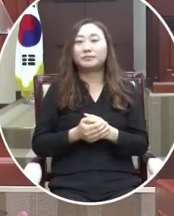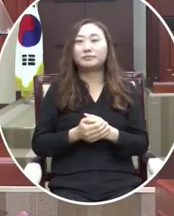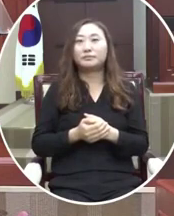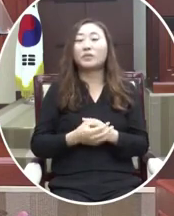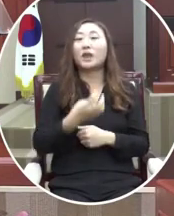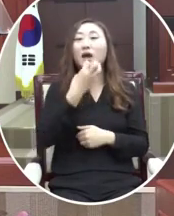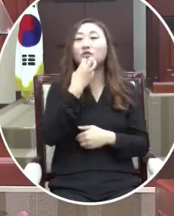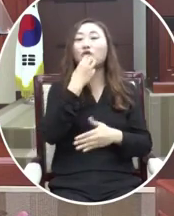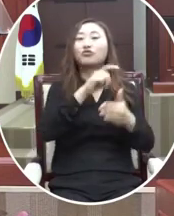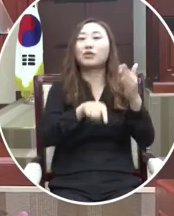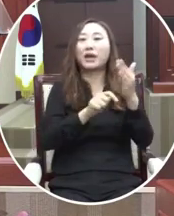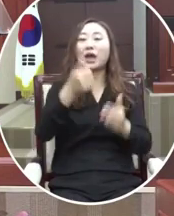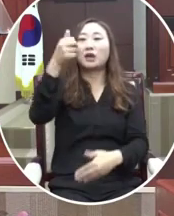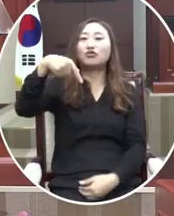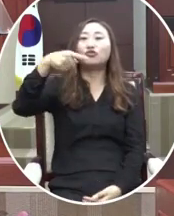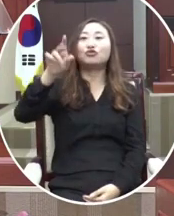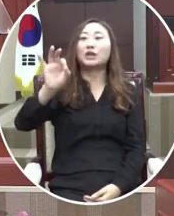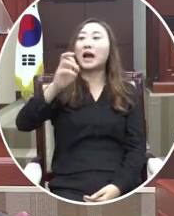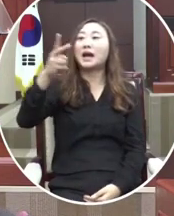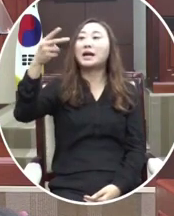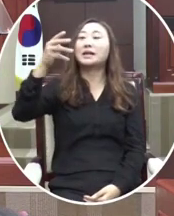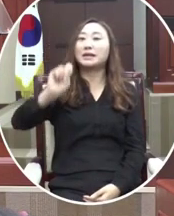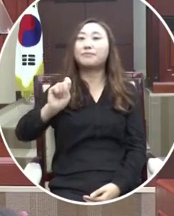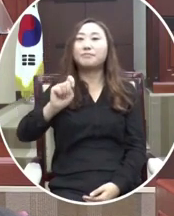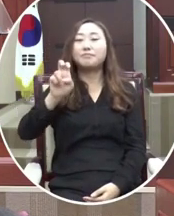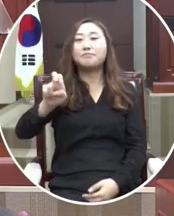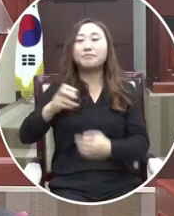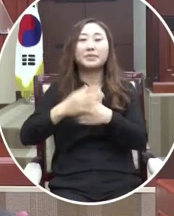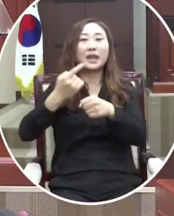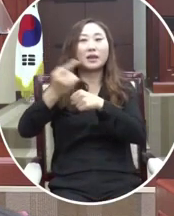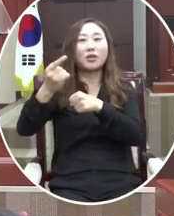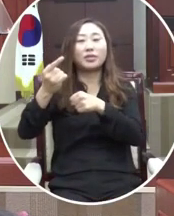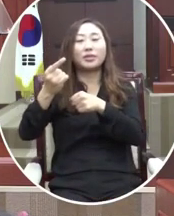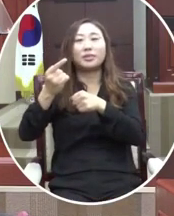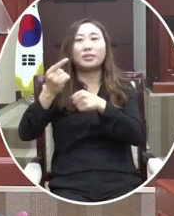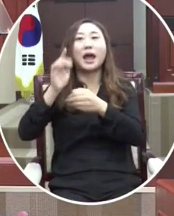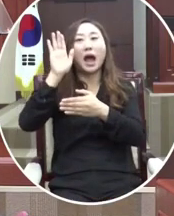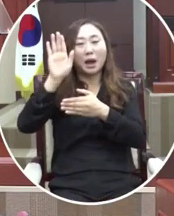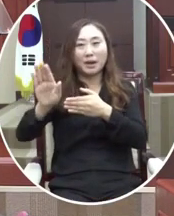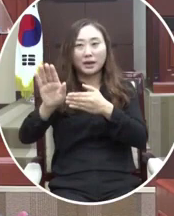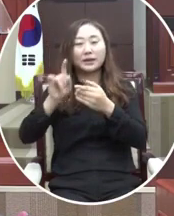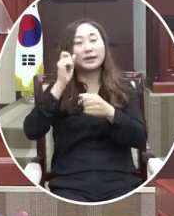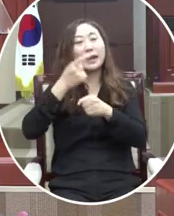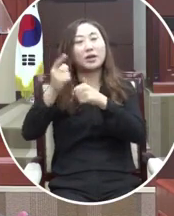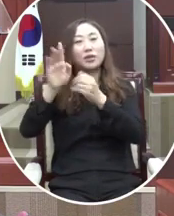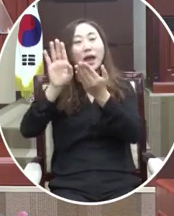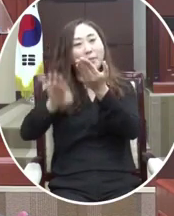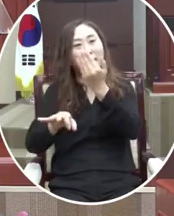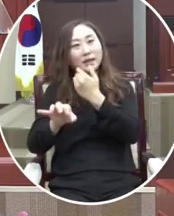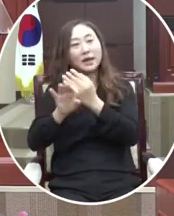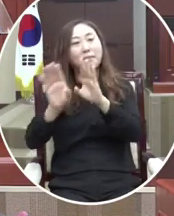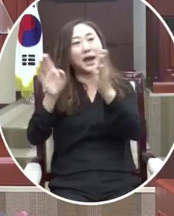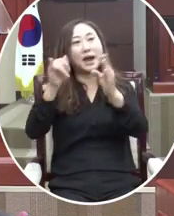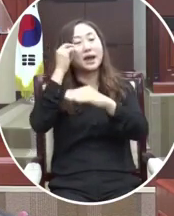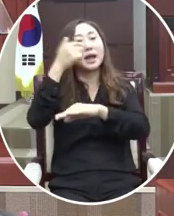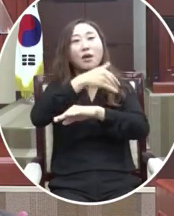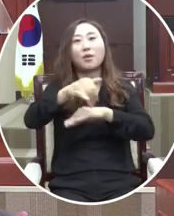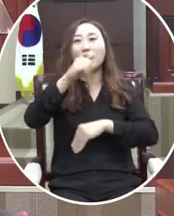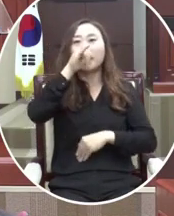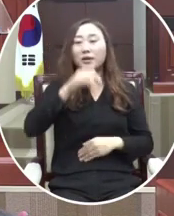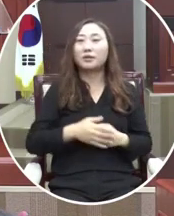휴양림이 될 수락산 자연 휴양림이 내년 하반기에 문을 엽니다 트리하우스와 숲속의집 등 25개